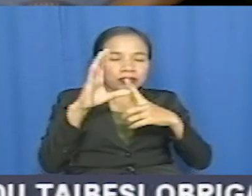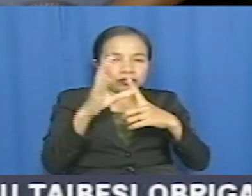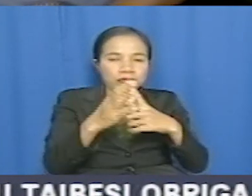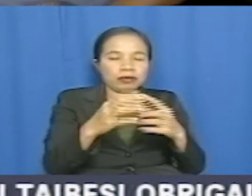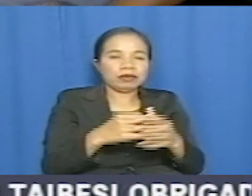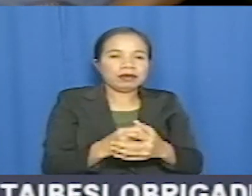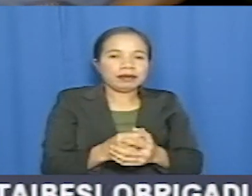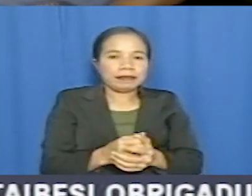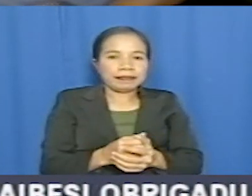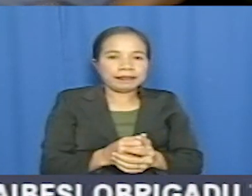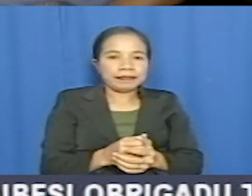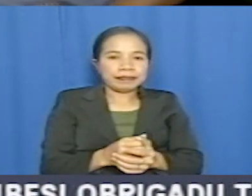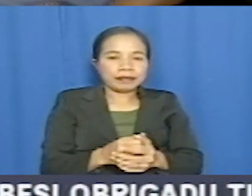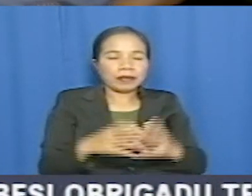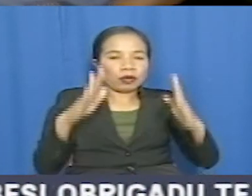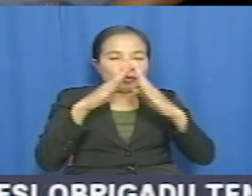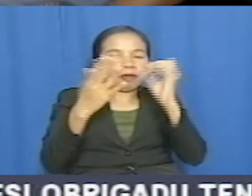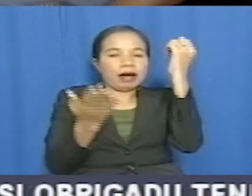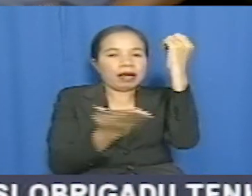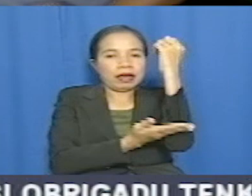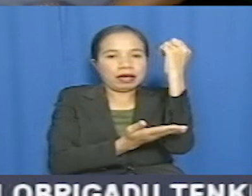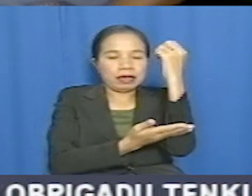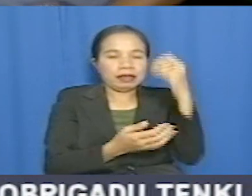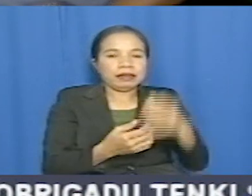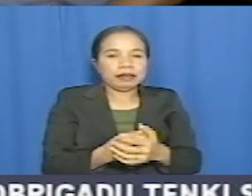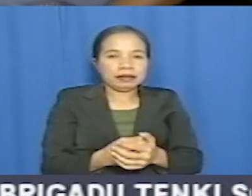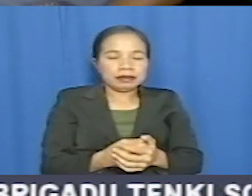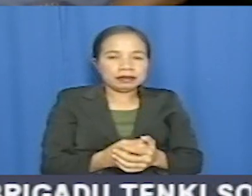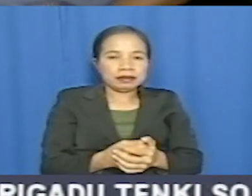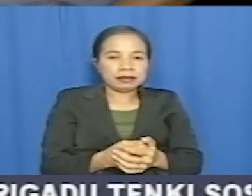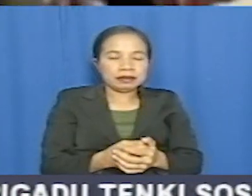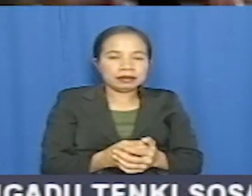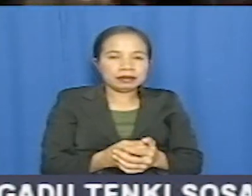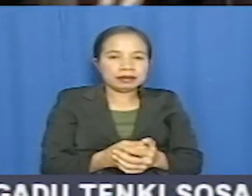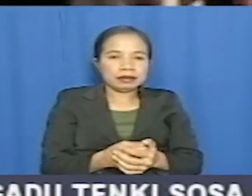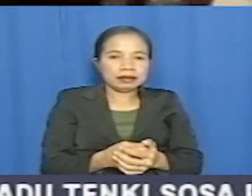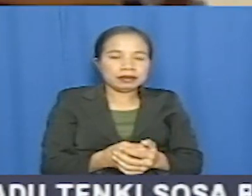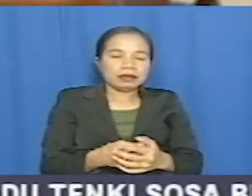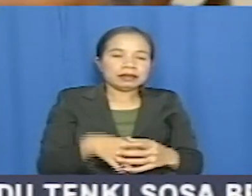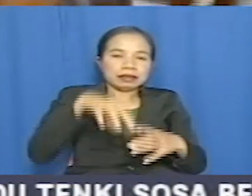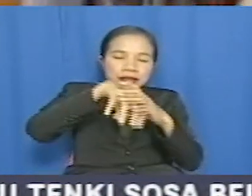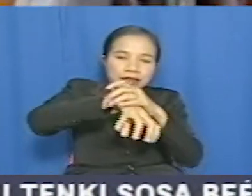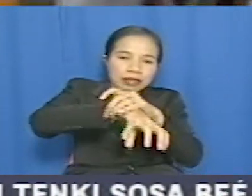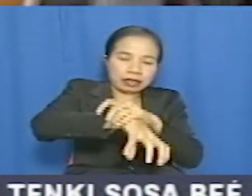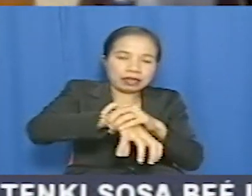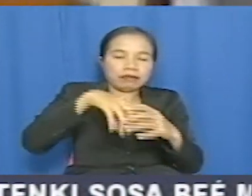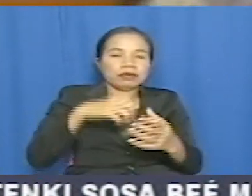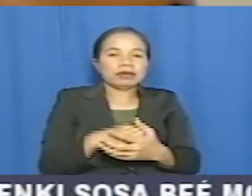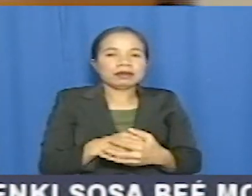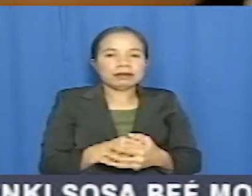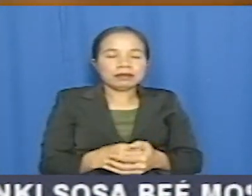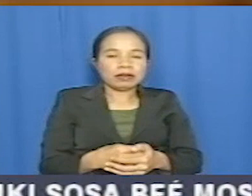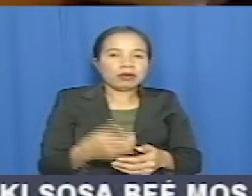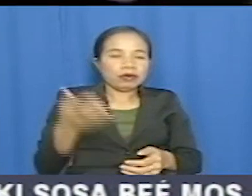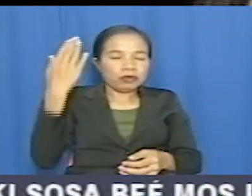uma ahi e balun bolu fali sirani abut ne bema ia então uluk malaya sira wa hira